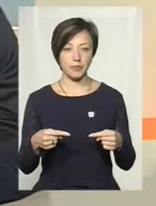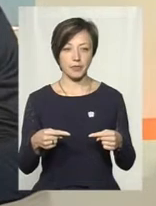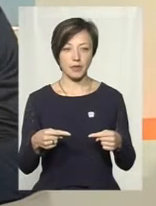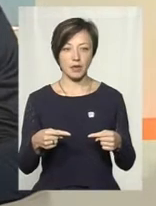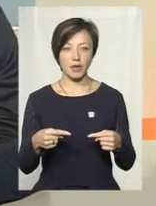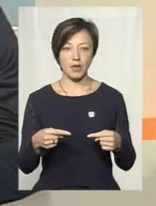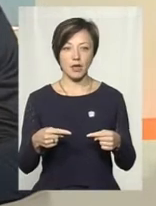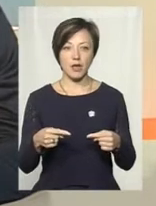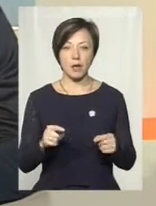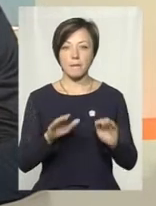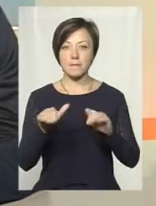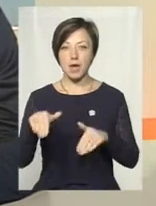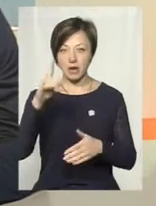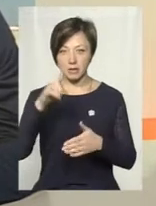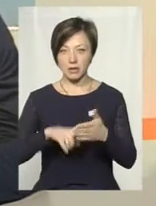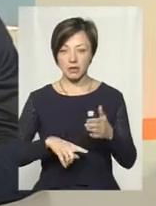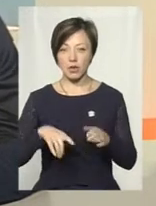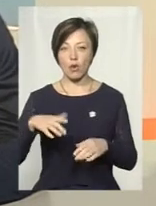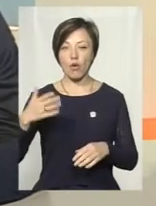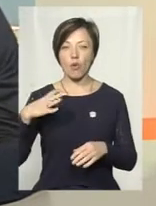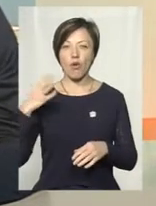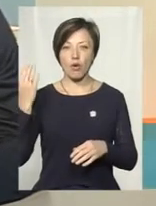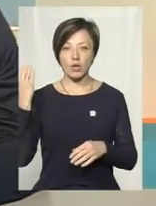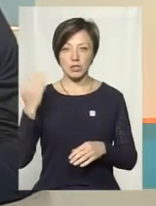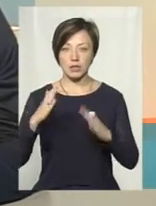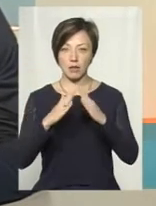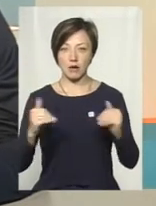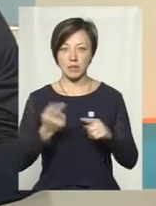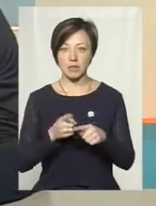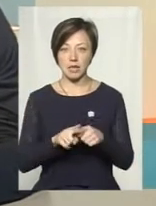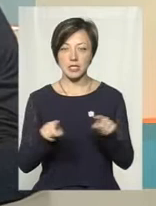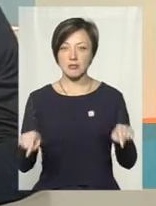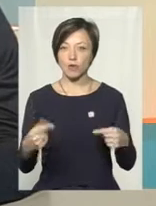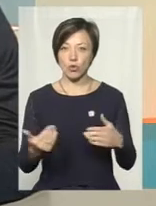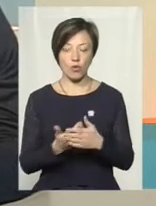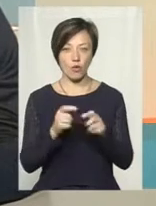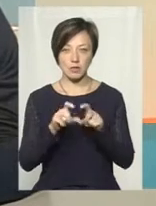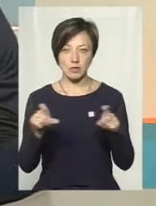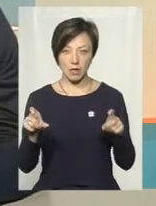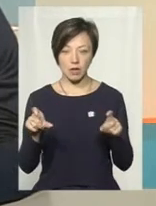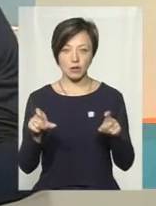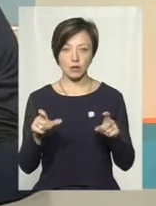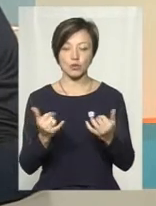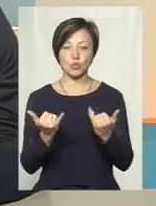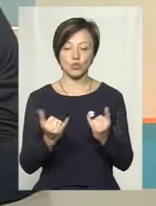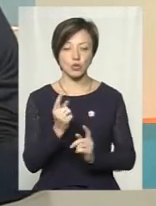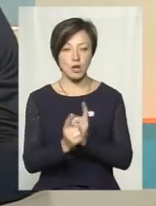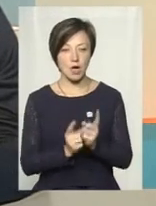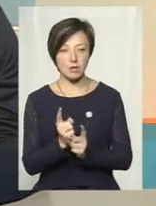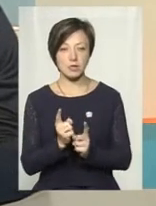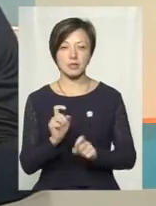«Берег надії» на базі колишнього табору дитячого. Це створений повністю новий заклад, осучаснений,